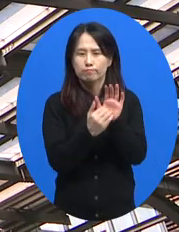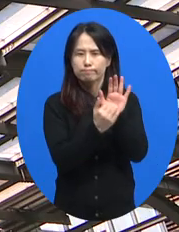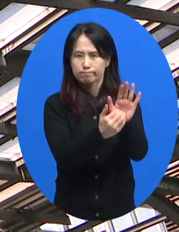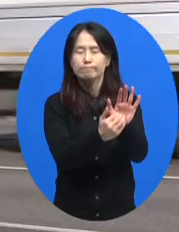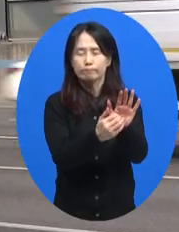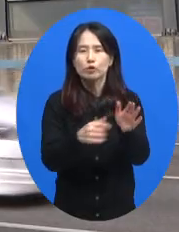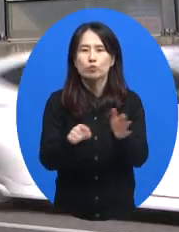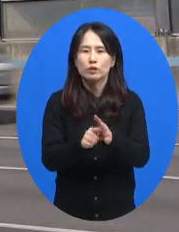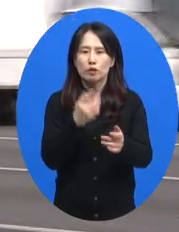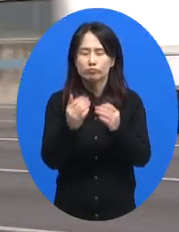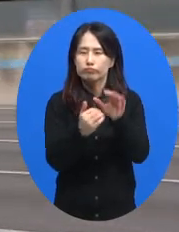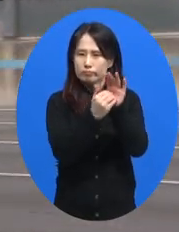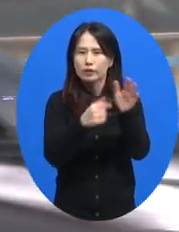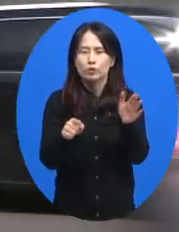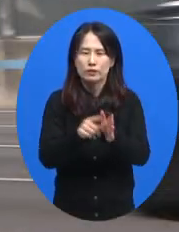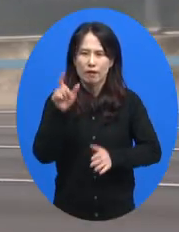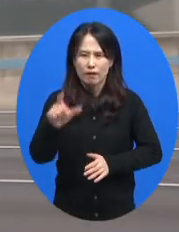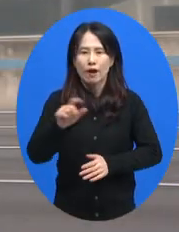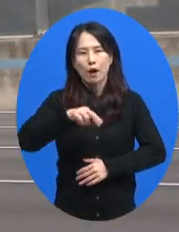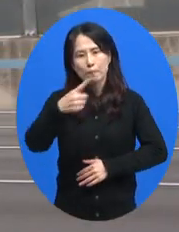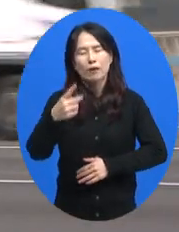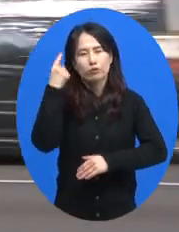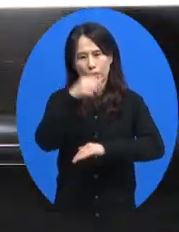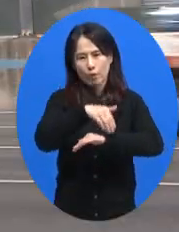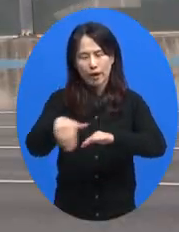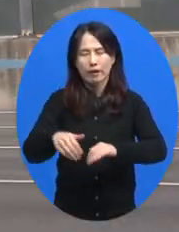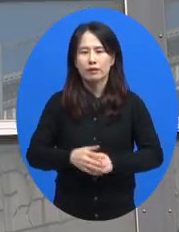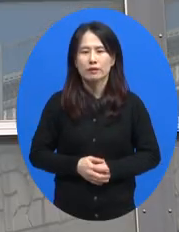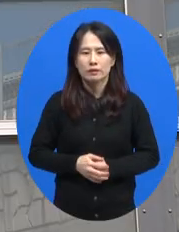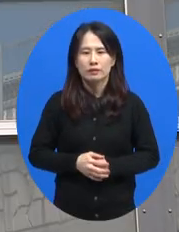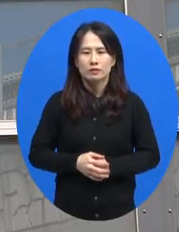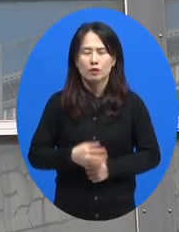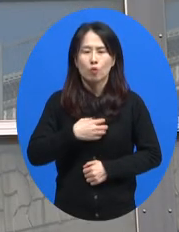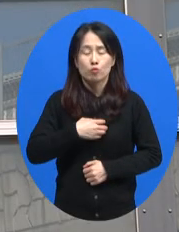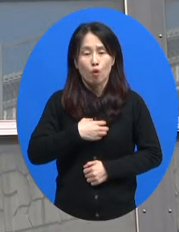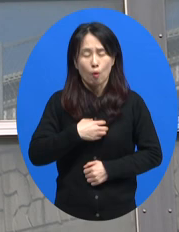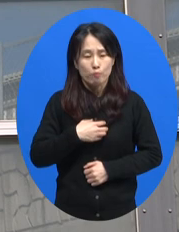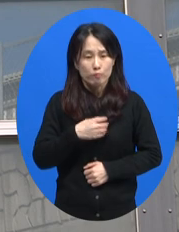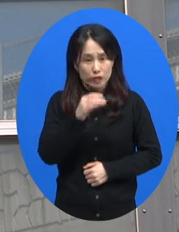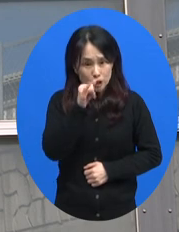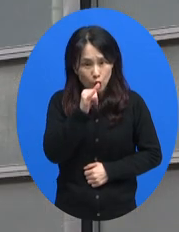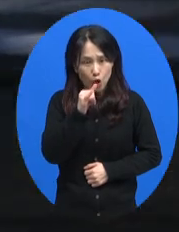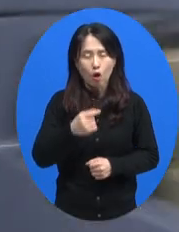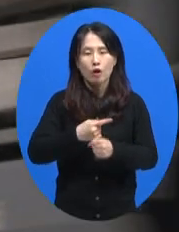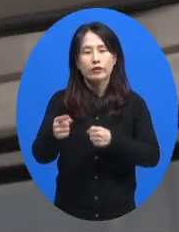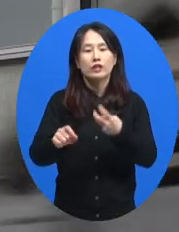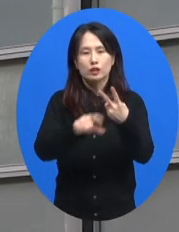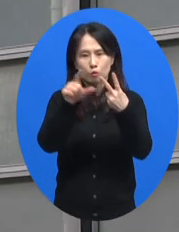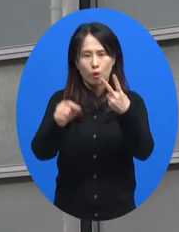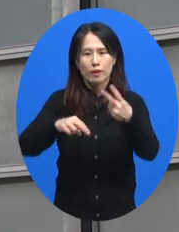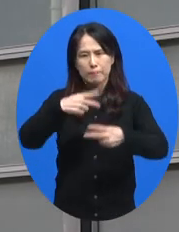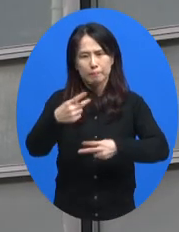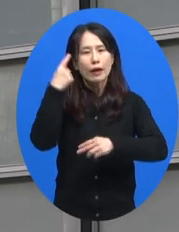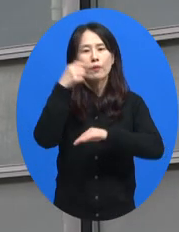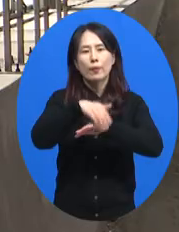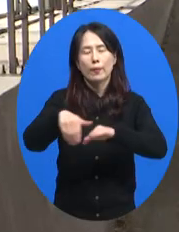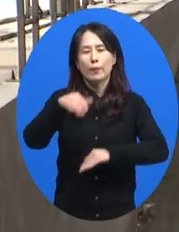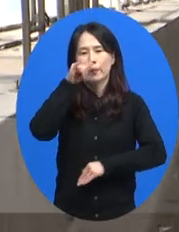했습니다. 가연성 소재로 된 방음벽 136개도 위험성을 검토한 후 내년 2월까지 바꿀